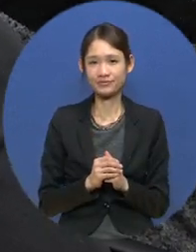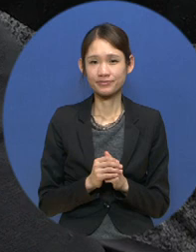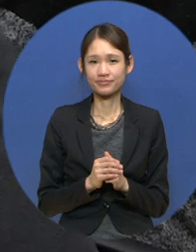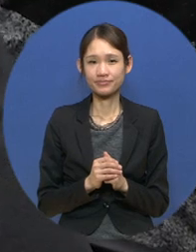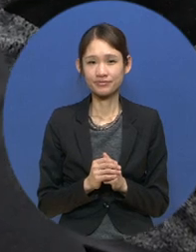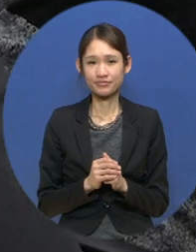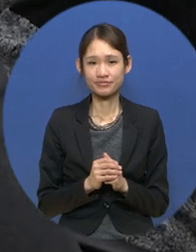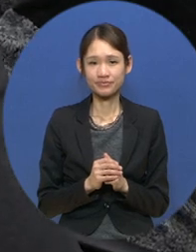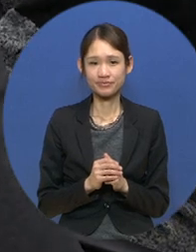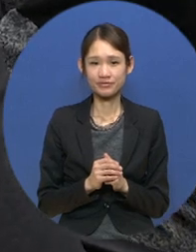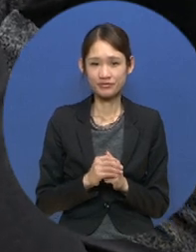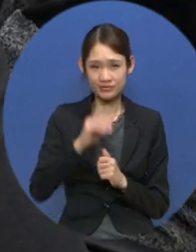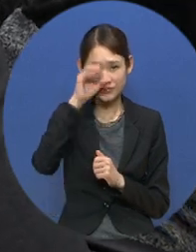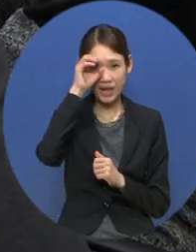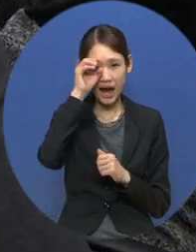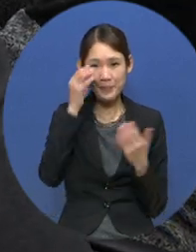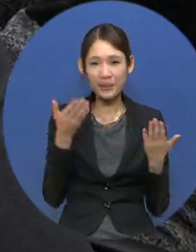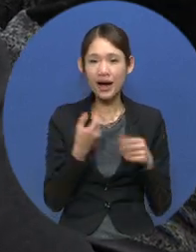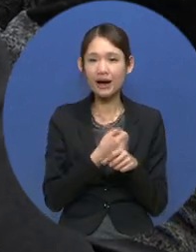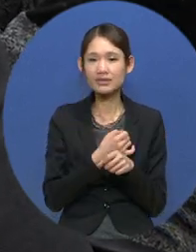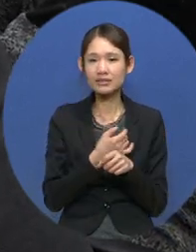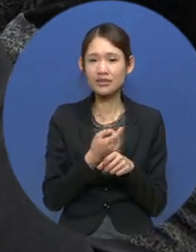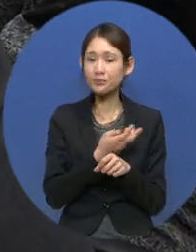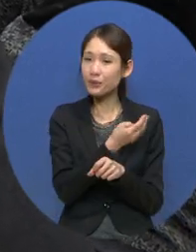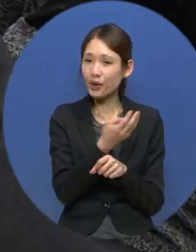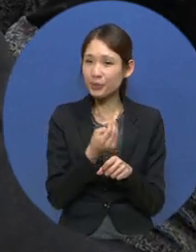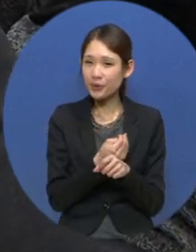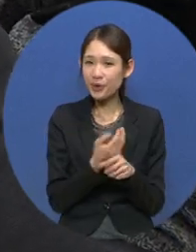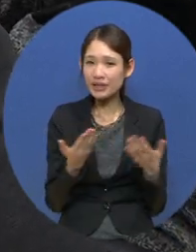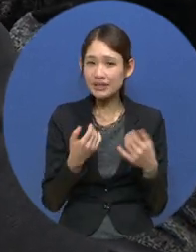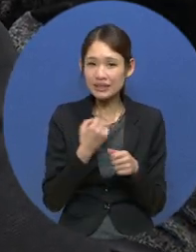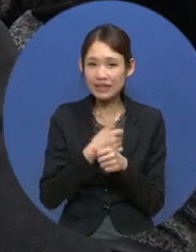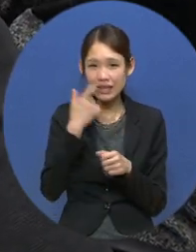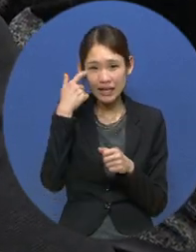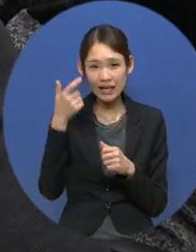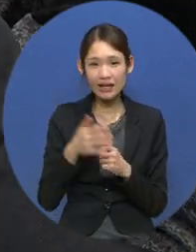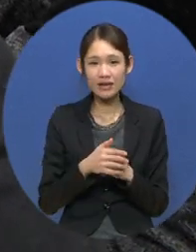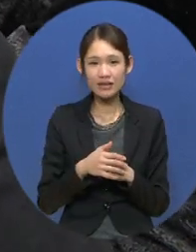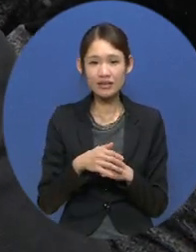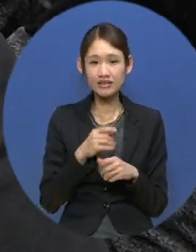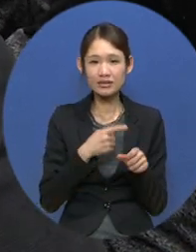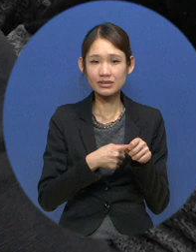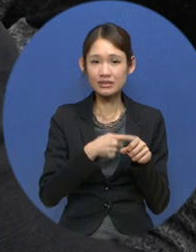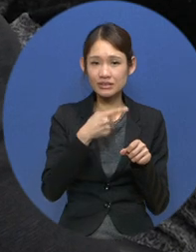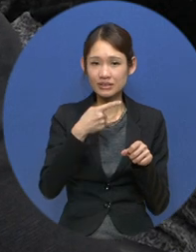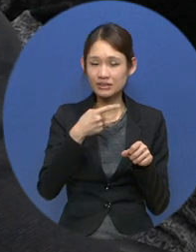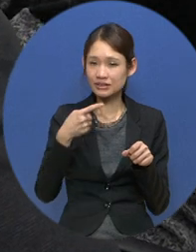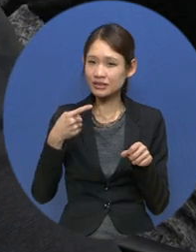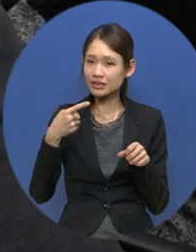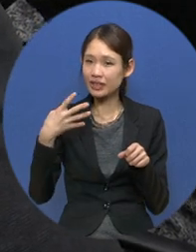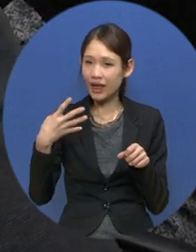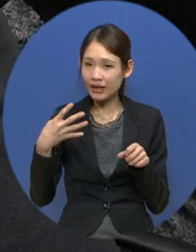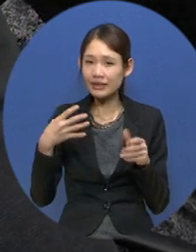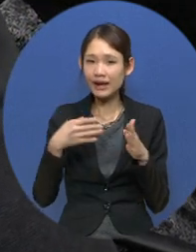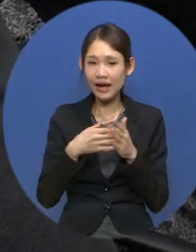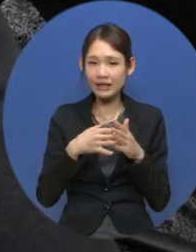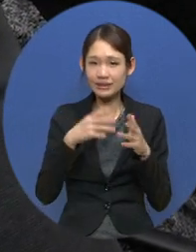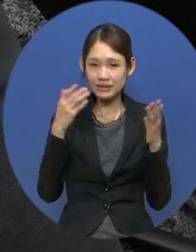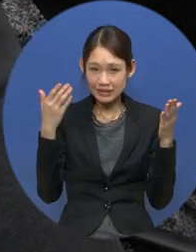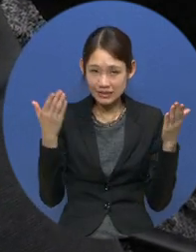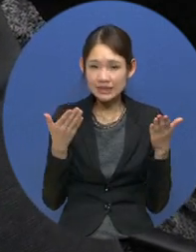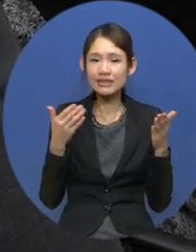그 알바 하는데 몇 시까지 동안 언제 걸려요? 1시 2시 3시 4시